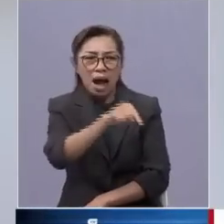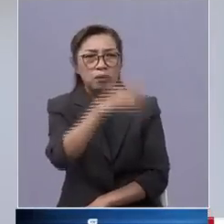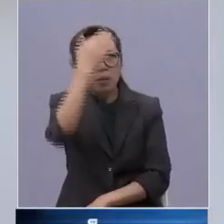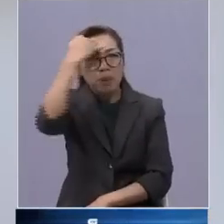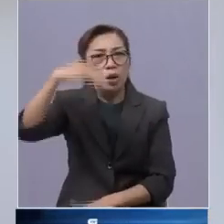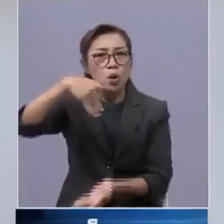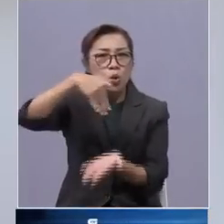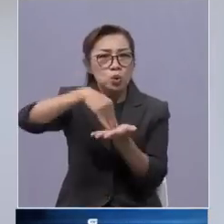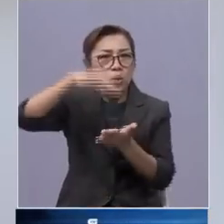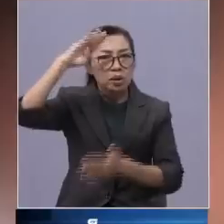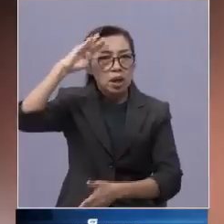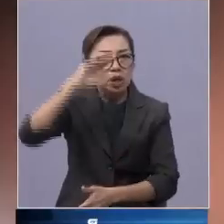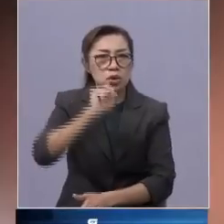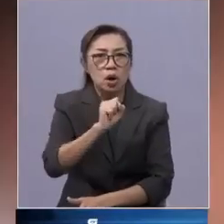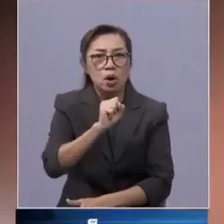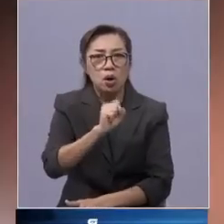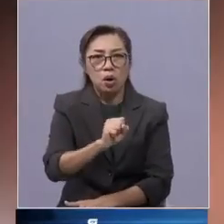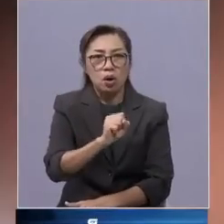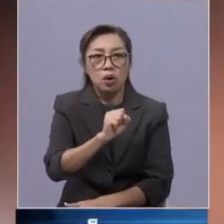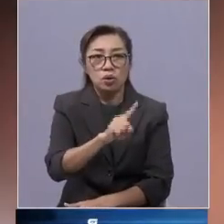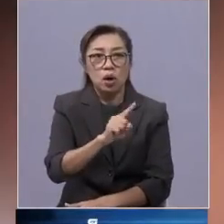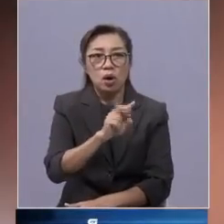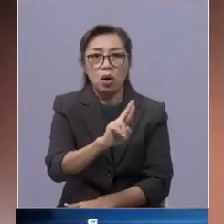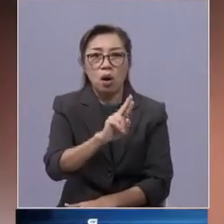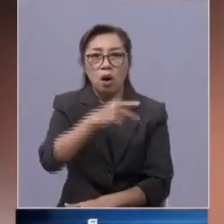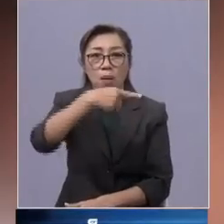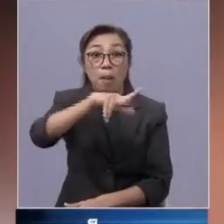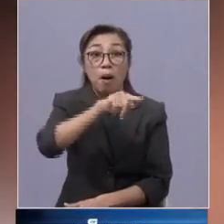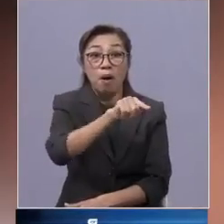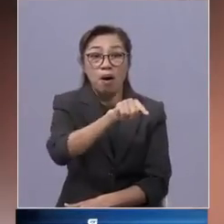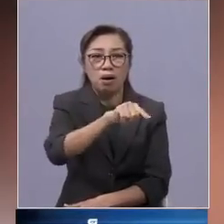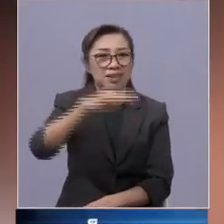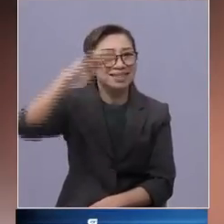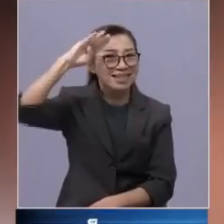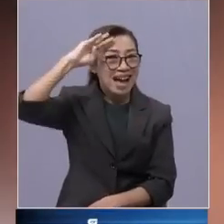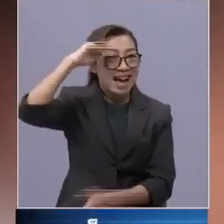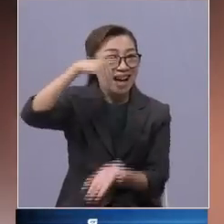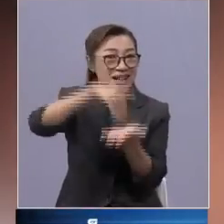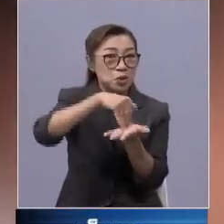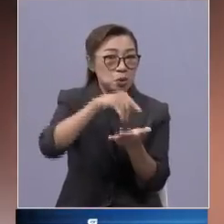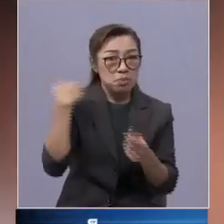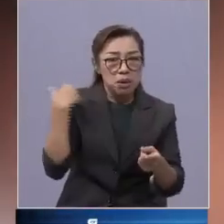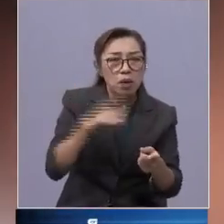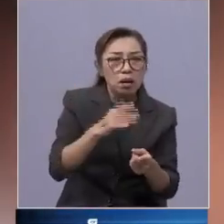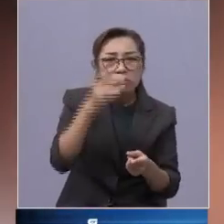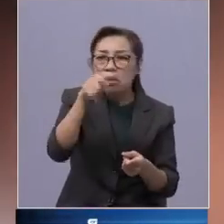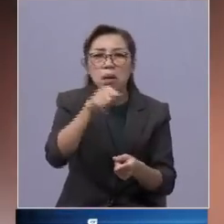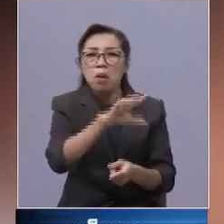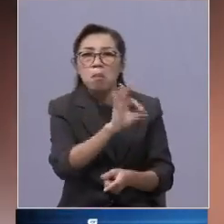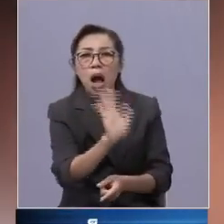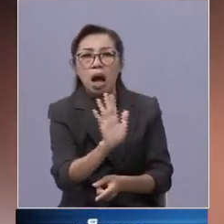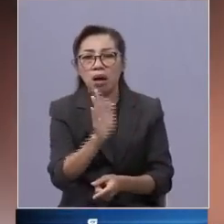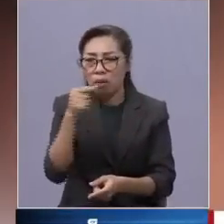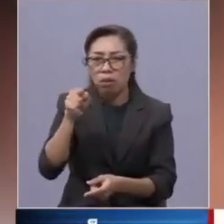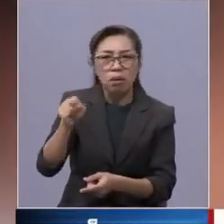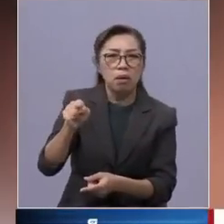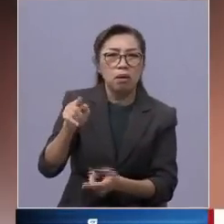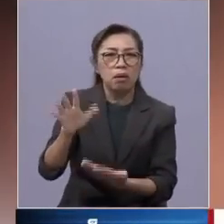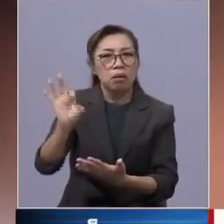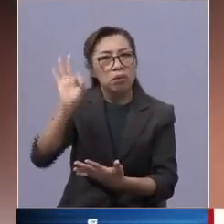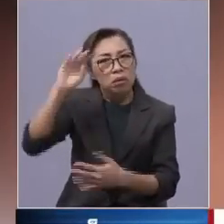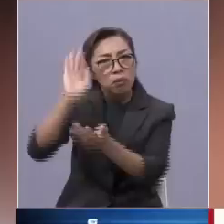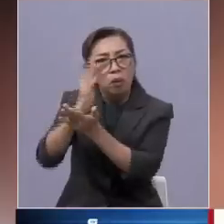แล้วถ ึ งไม่ใช้ศูนย์รักษาความปลอดภัยของกองทัพ อ ันนี้ก็ต้องบอกว่ามันไม่ใช่เรื่องแปลกอะไรเพราะว่าการใช้ทีมรักษาความปลอดภั